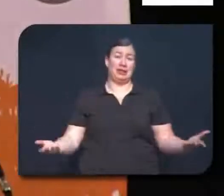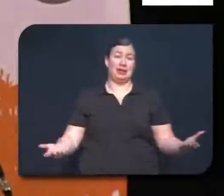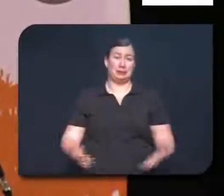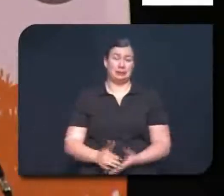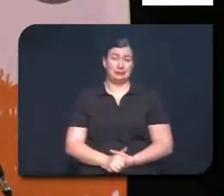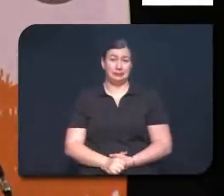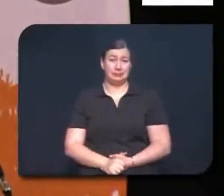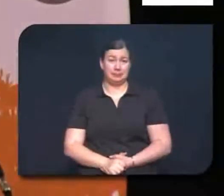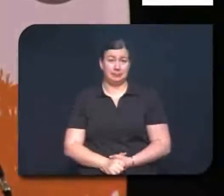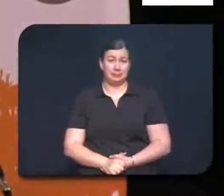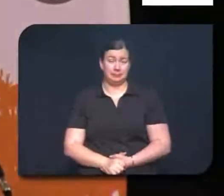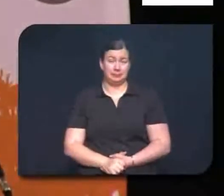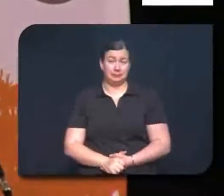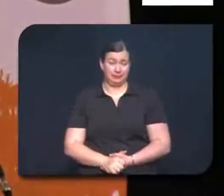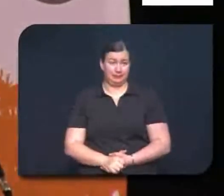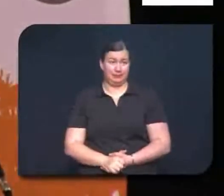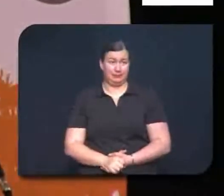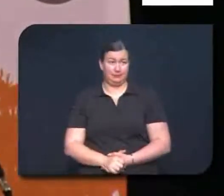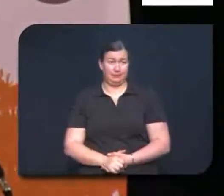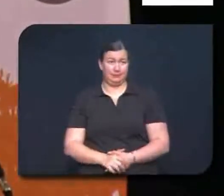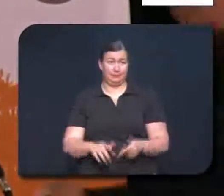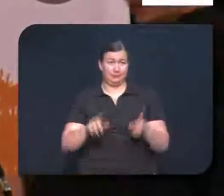Antrag 21 bitte